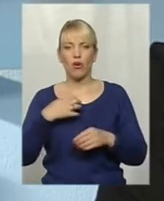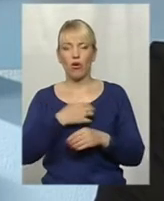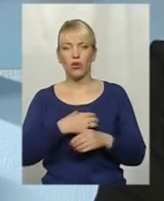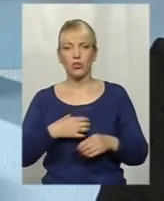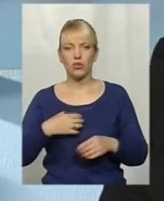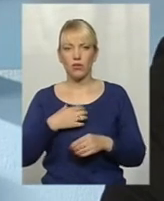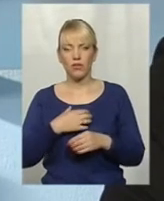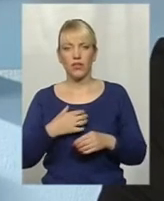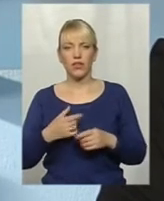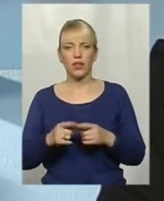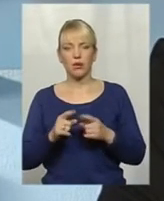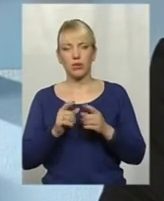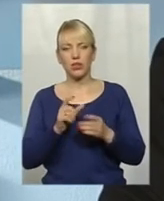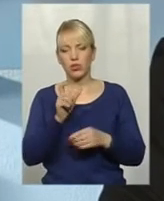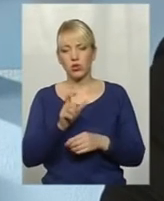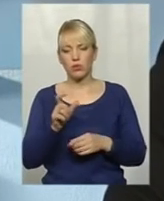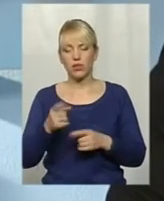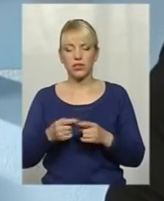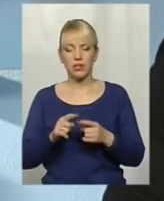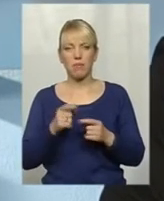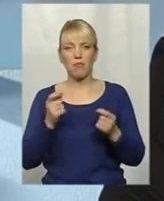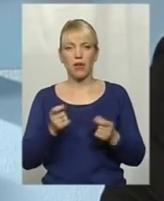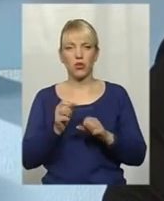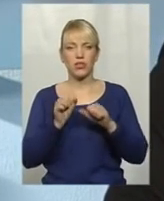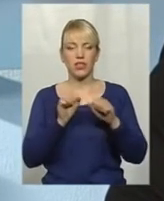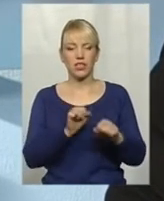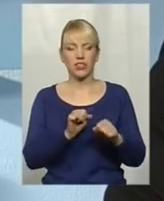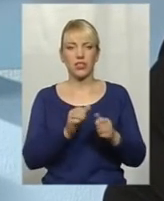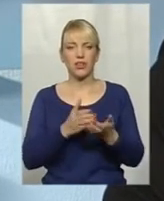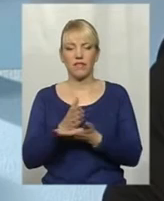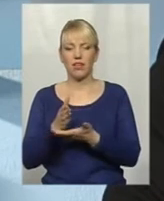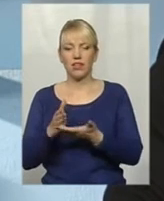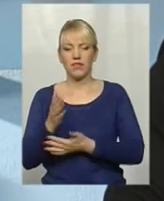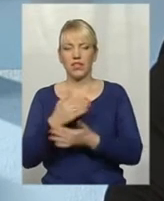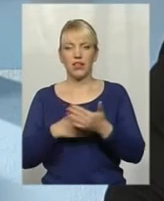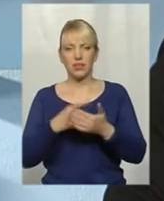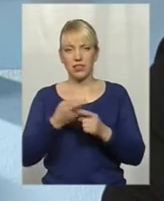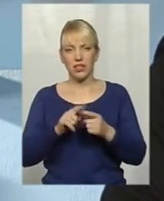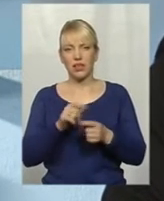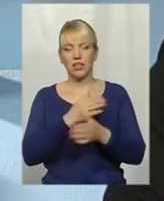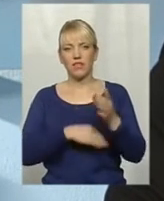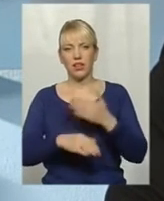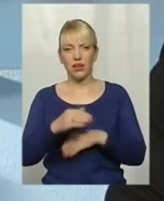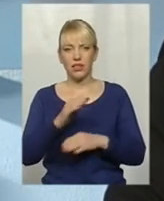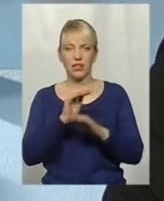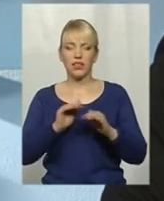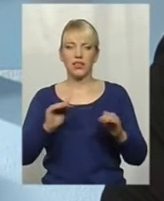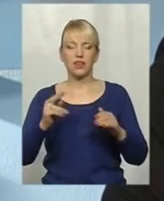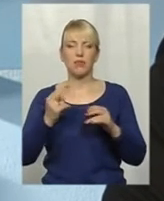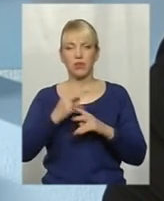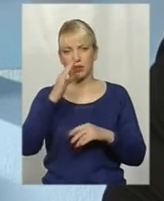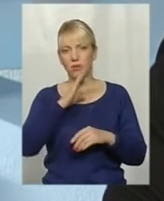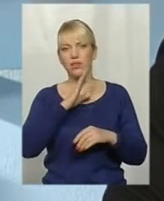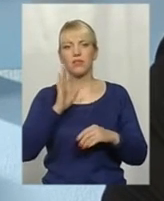потенційними клієнтами є малозахищені верстви населення. Це інваліди, це діти, позбавлені батьківського піклування, це діти,